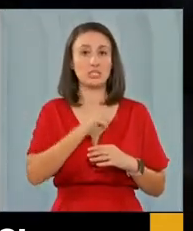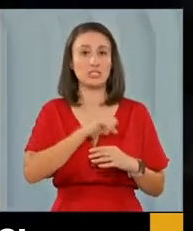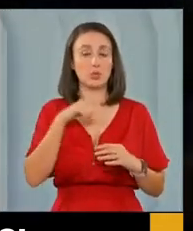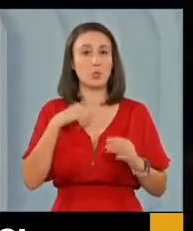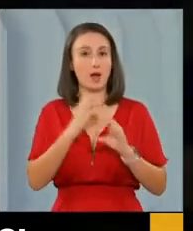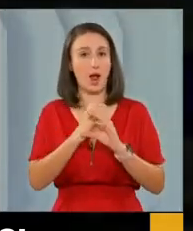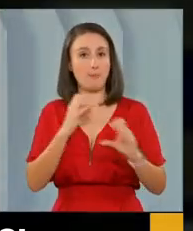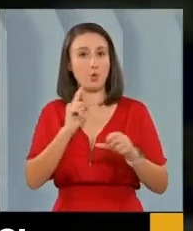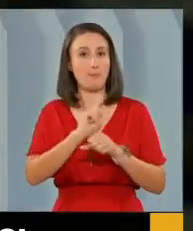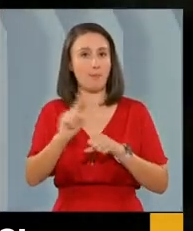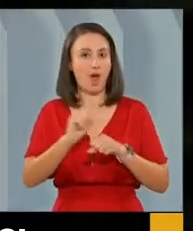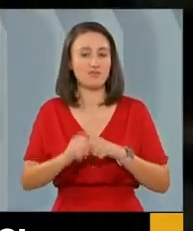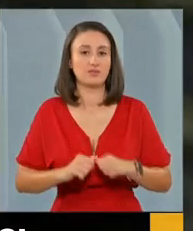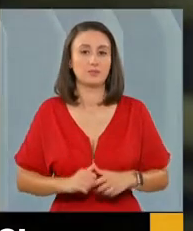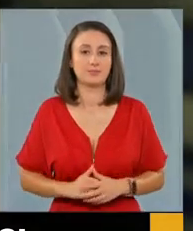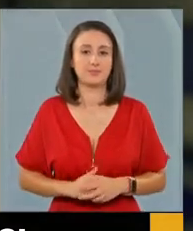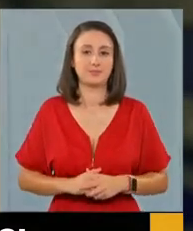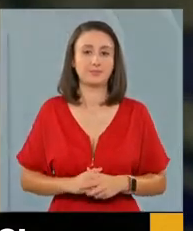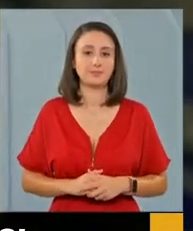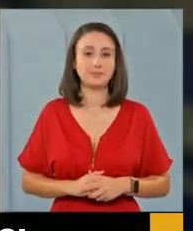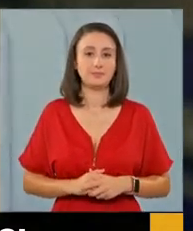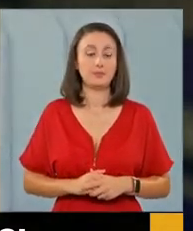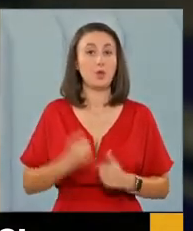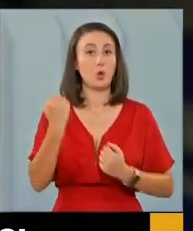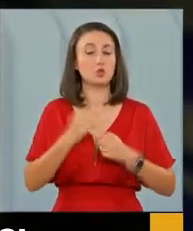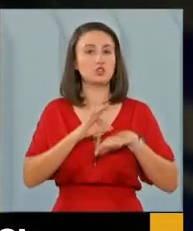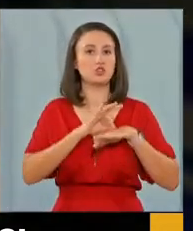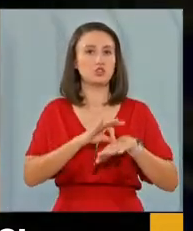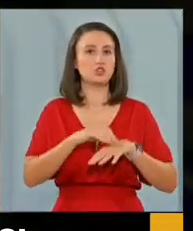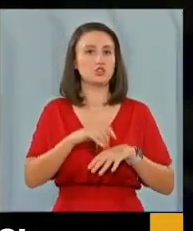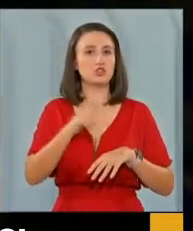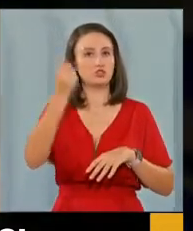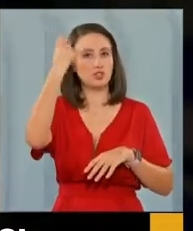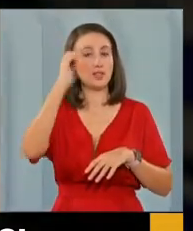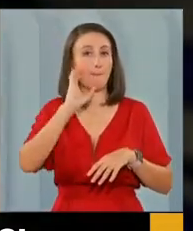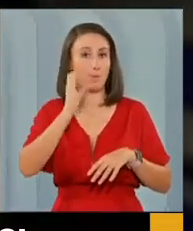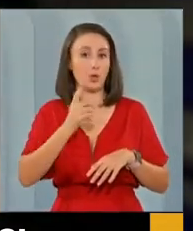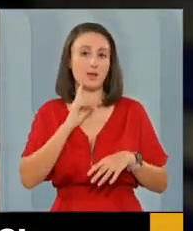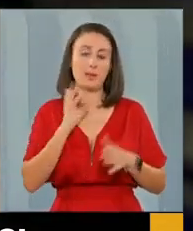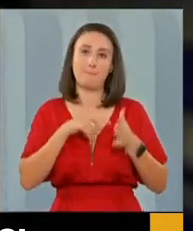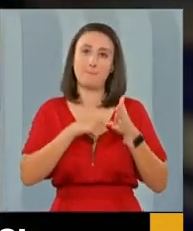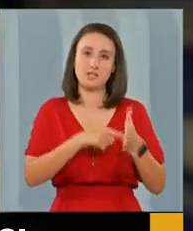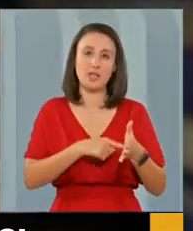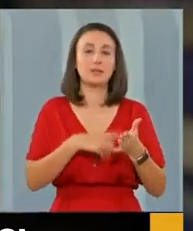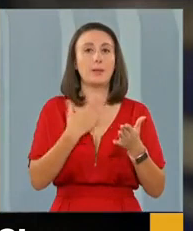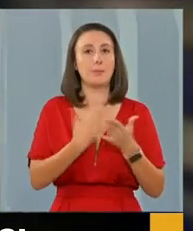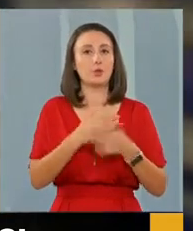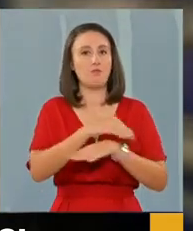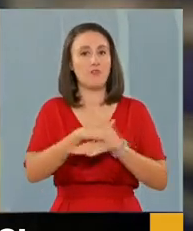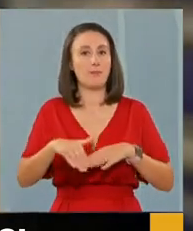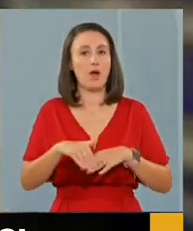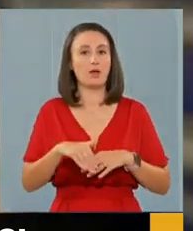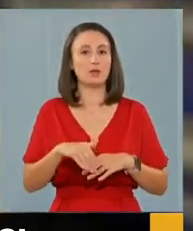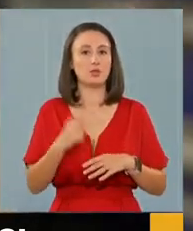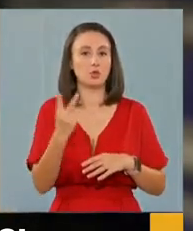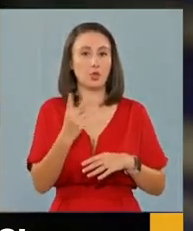camion de transport marfă înmatriculat în Polonia și condus de un cetățean bulgar si sa prezentat pentru efectuarea formalităților la Vama Nădlac